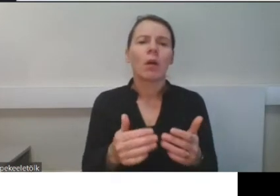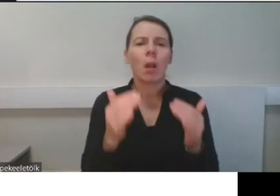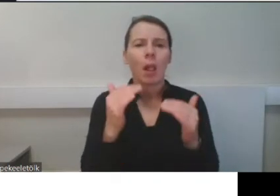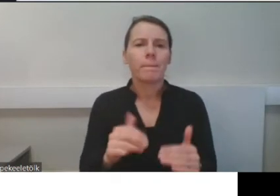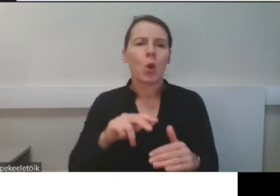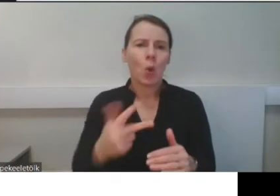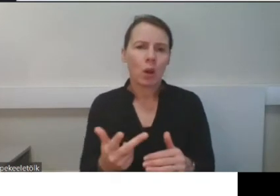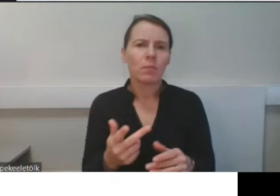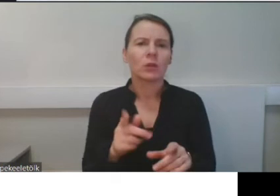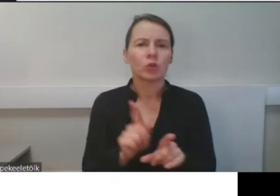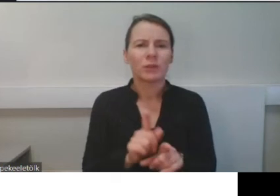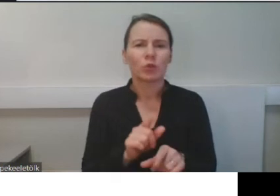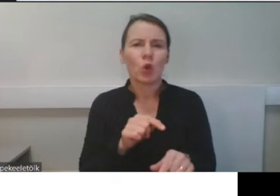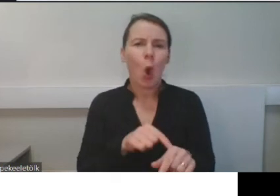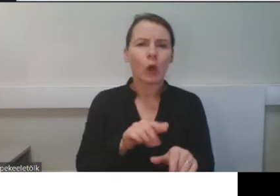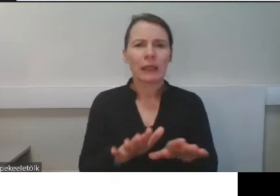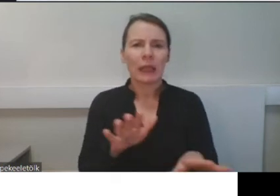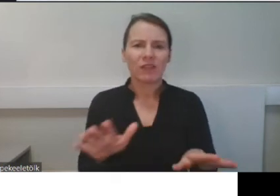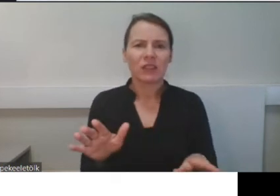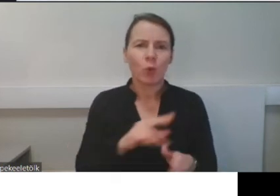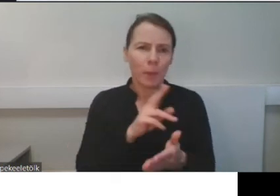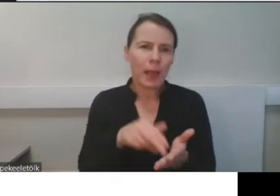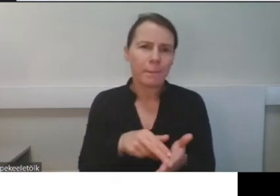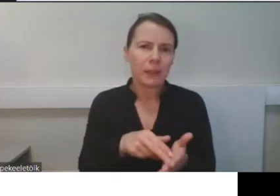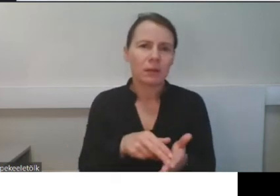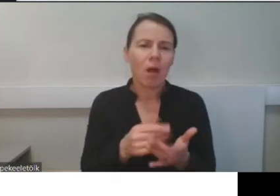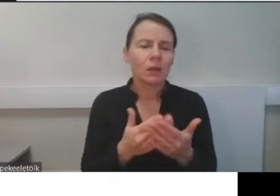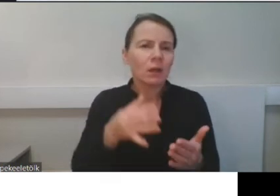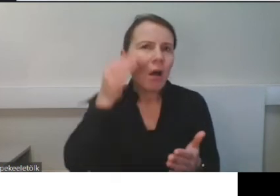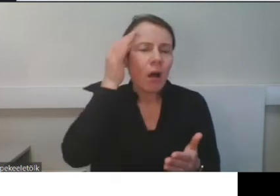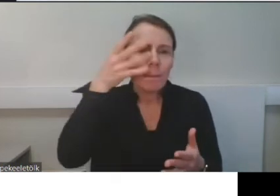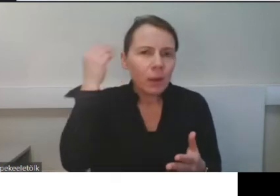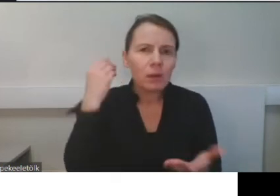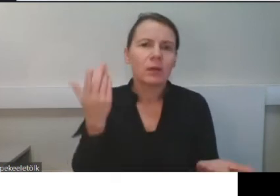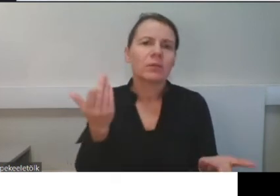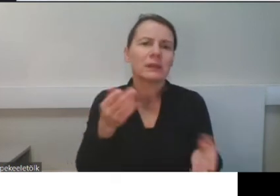Ja kokkuvõttes ei ole ametliku puuetega töövõime kadu